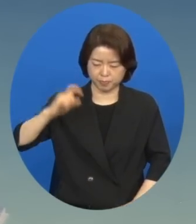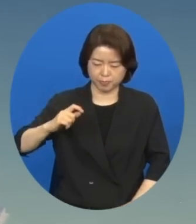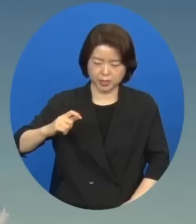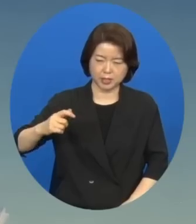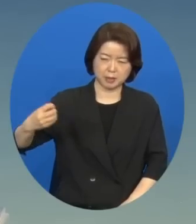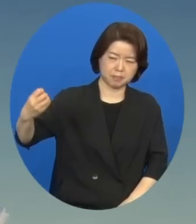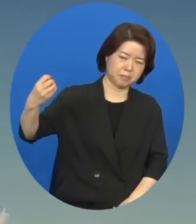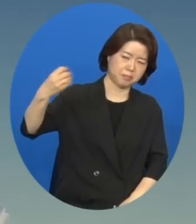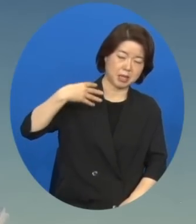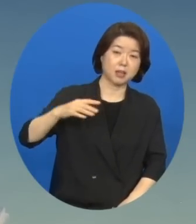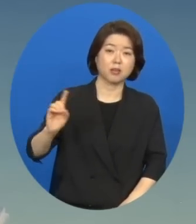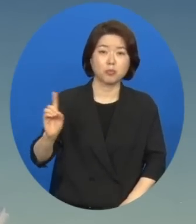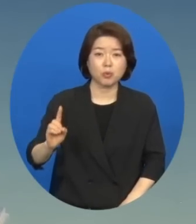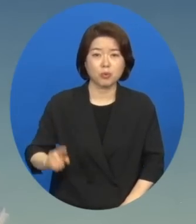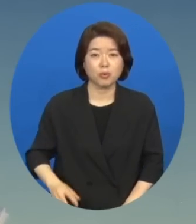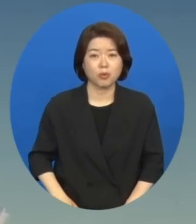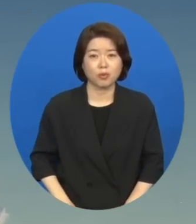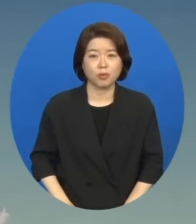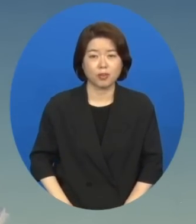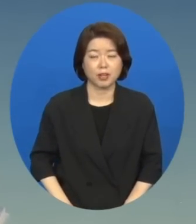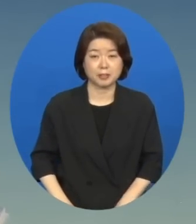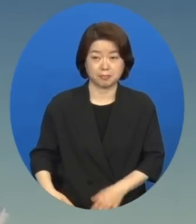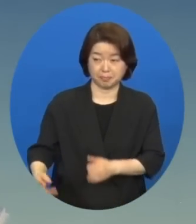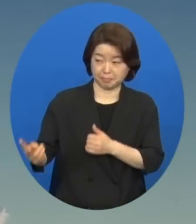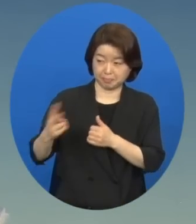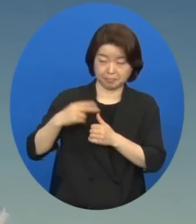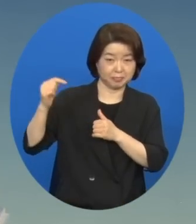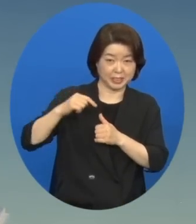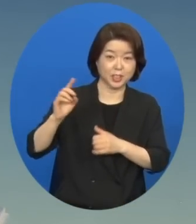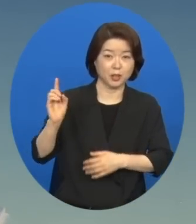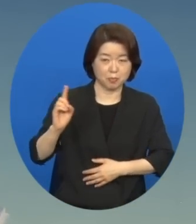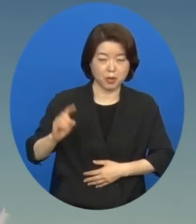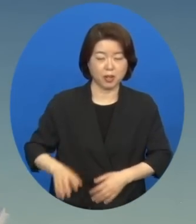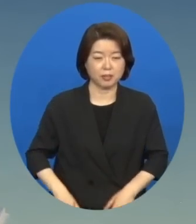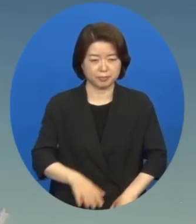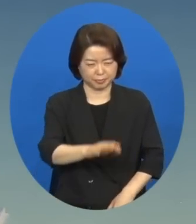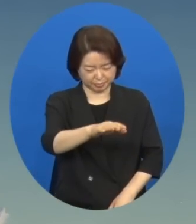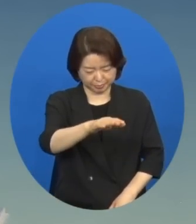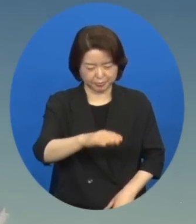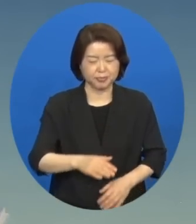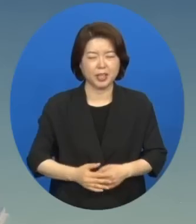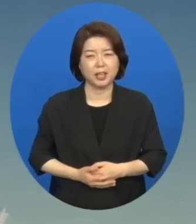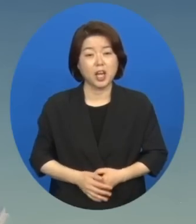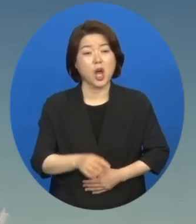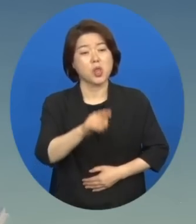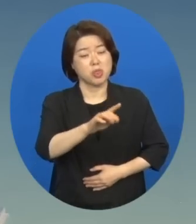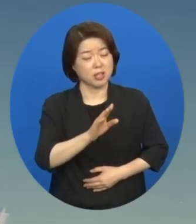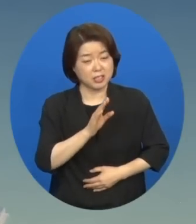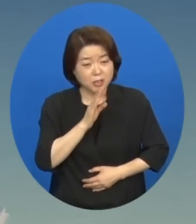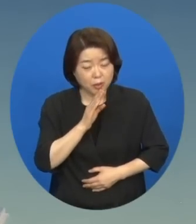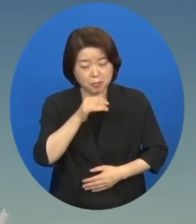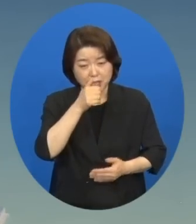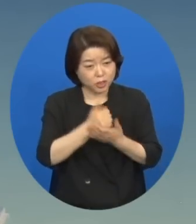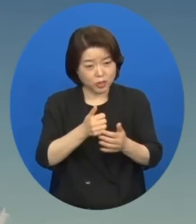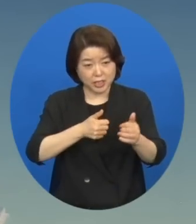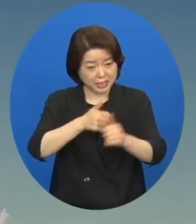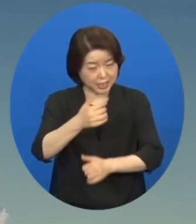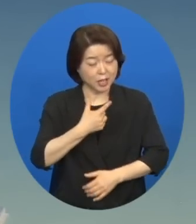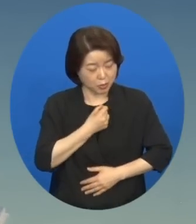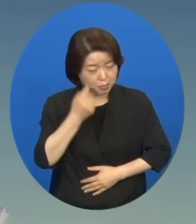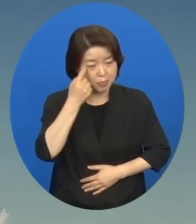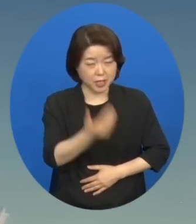하나 주시겠어요. 어떤 도전이냐? 왕나가, 너 정말 죄에서 승리하고